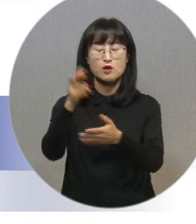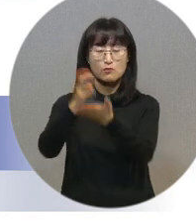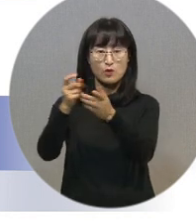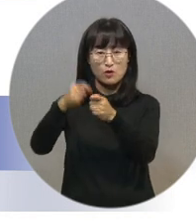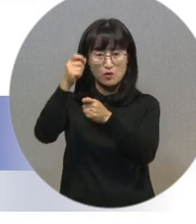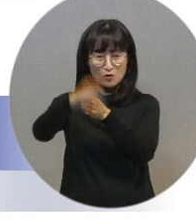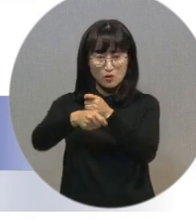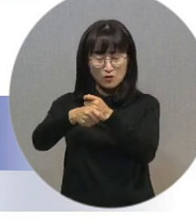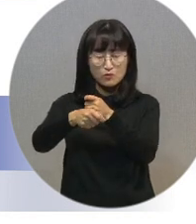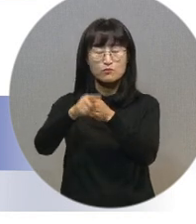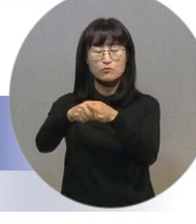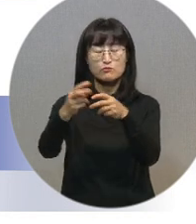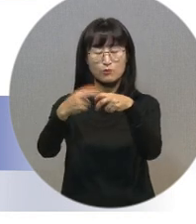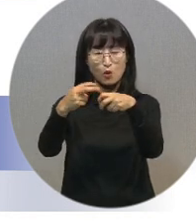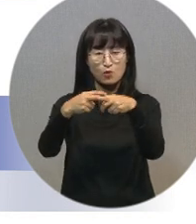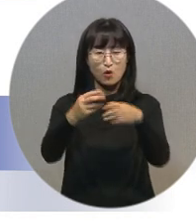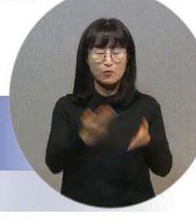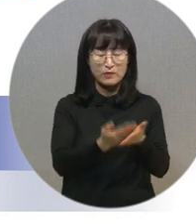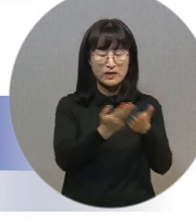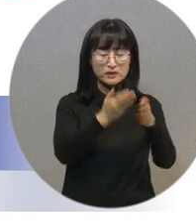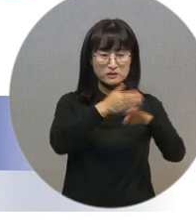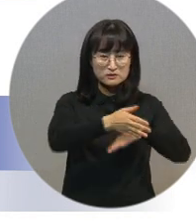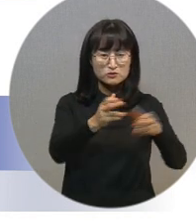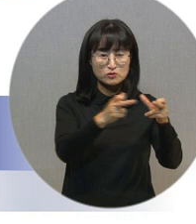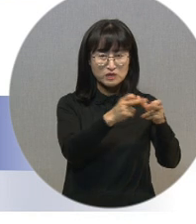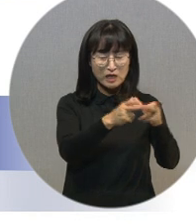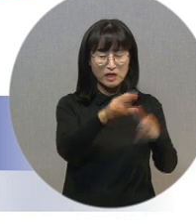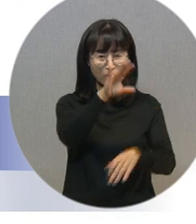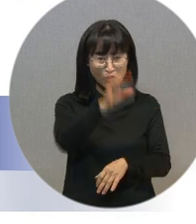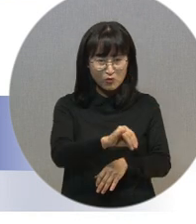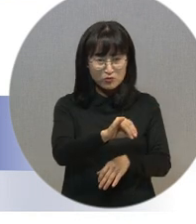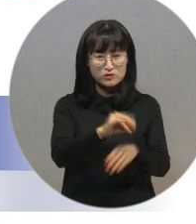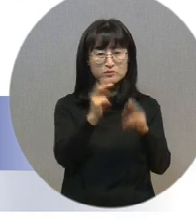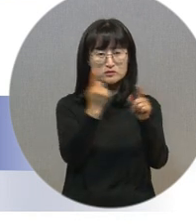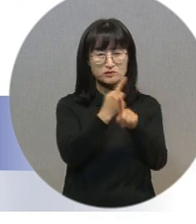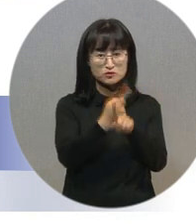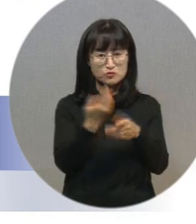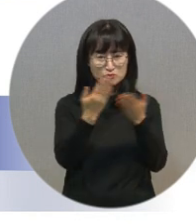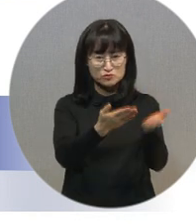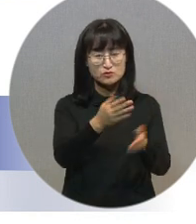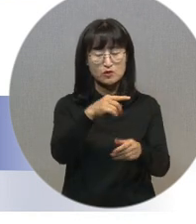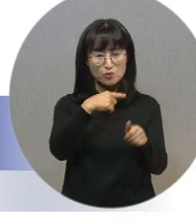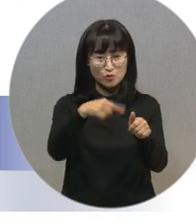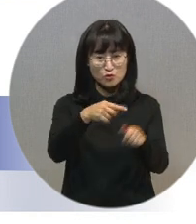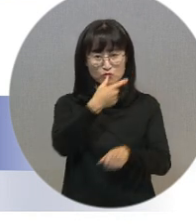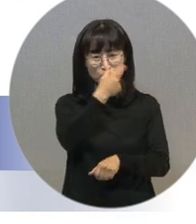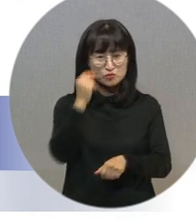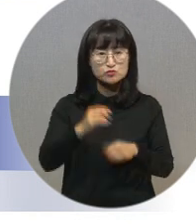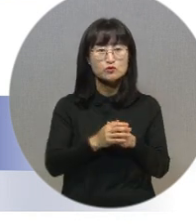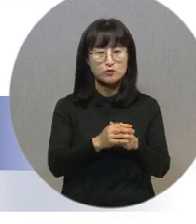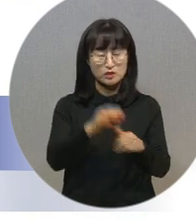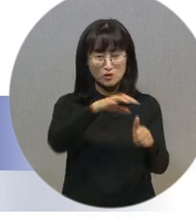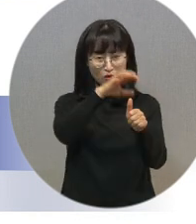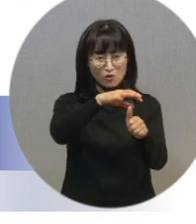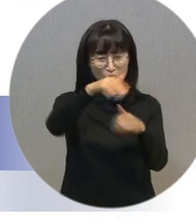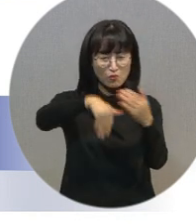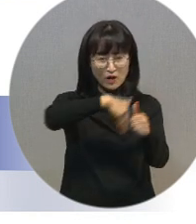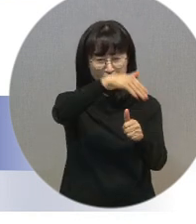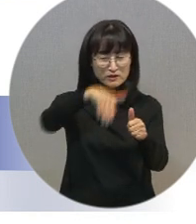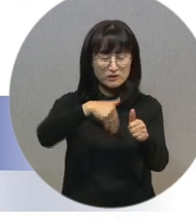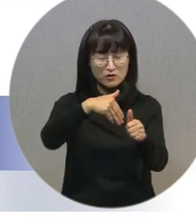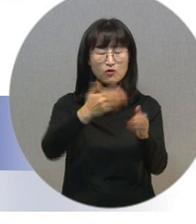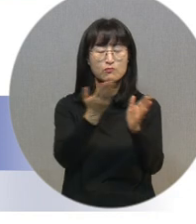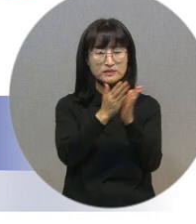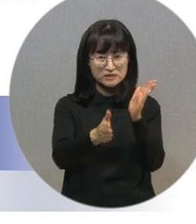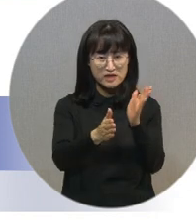발달 장인에게 적합한 교육이나 치료 등을 제공하지 못했고 수용 환경이 발달장애의 특성과 맞지